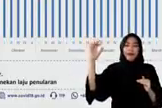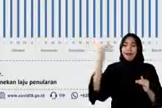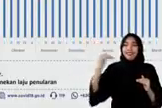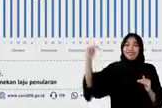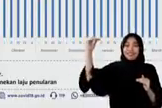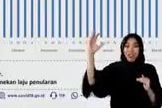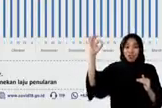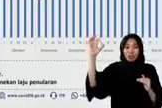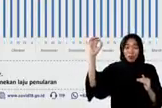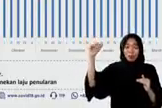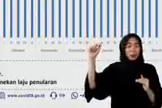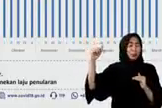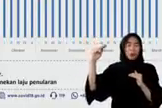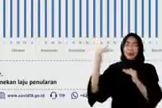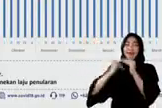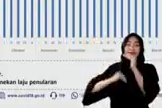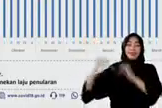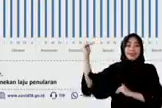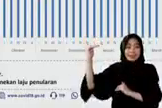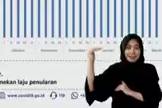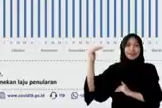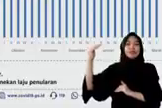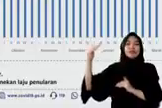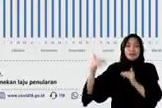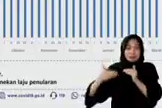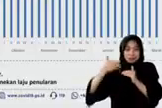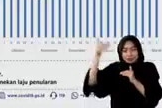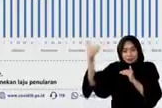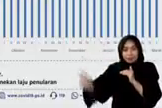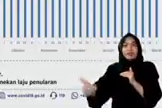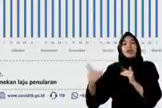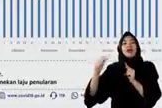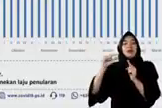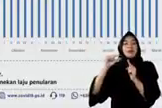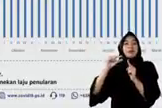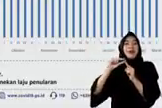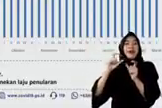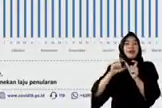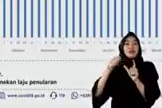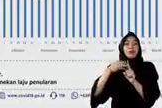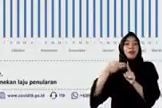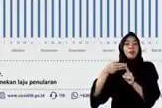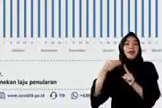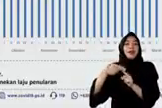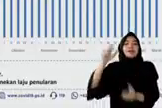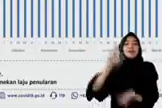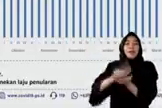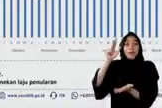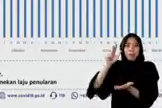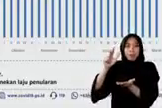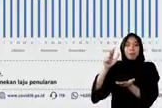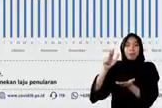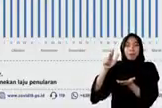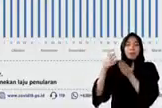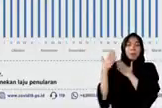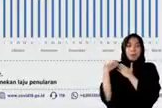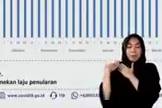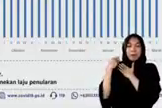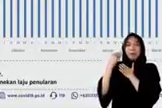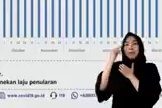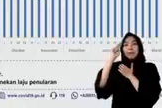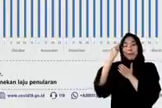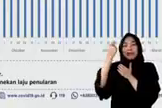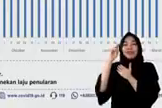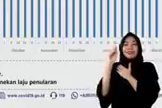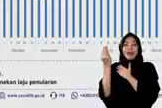Tingginya pertambahan kasus aktif ini kemudian disikapi dengan pelaksanaan PSBB ketat oleh pemerintah Provinsi